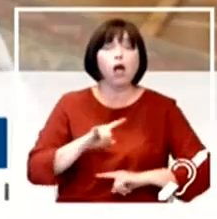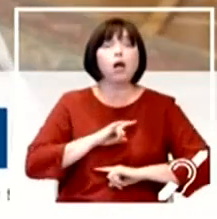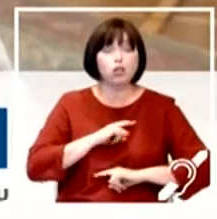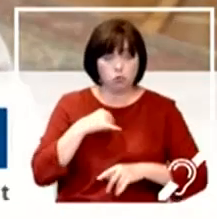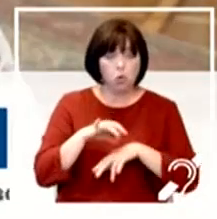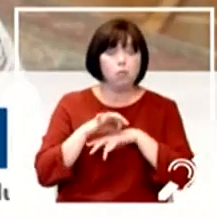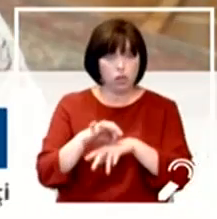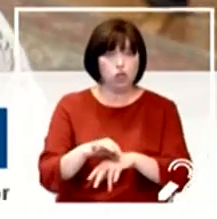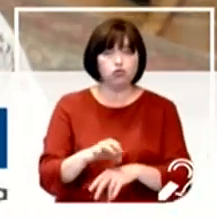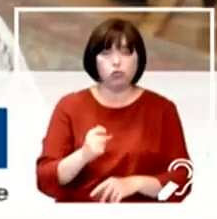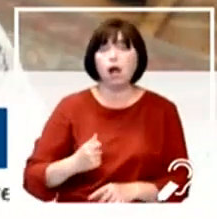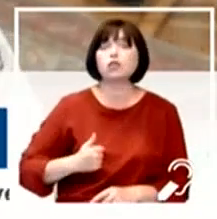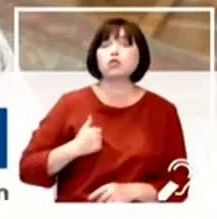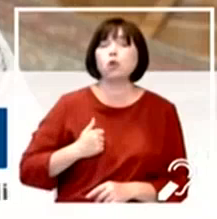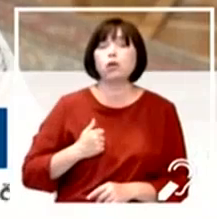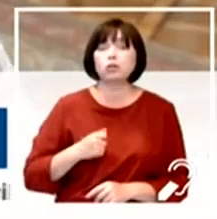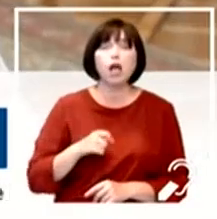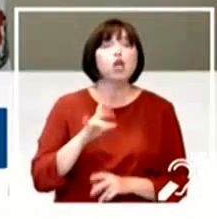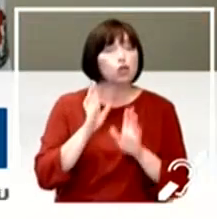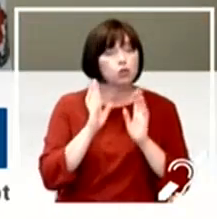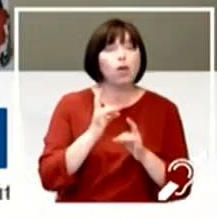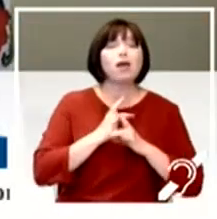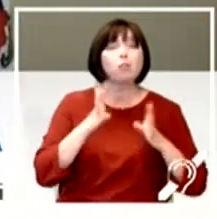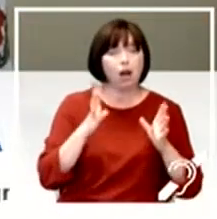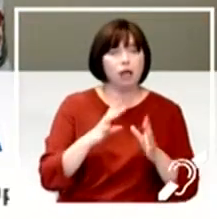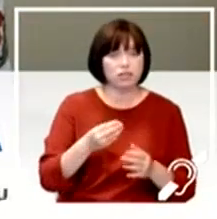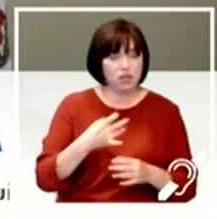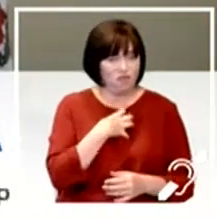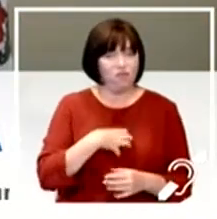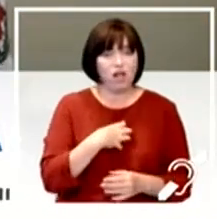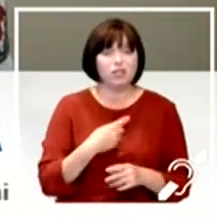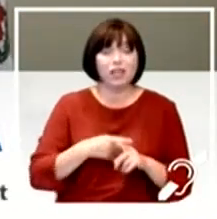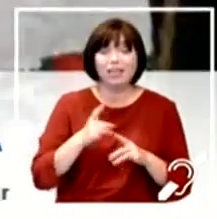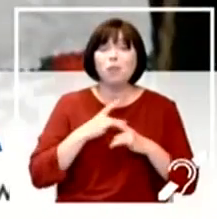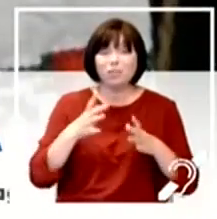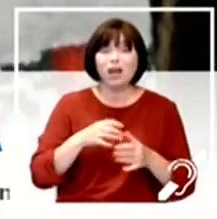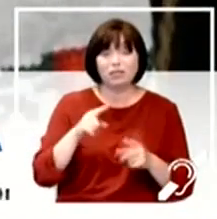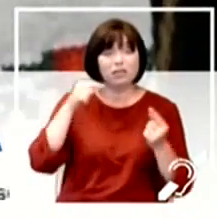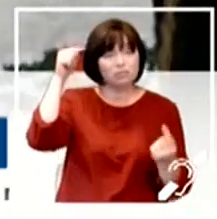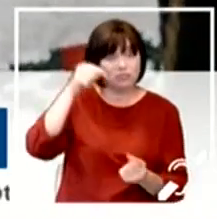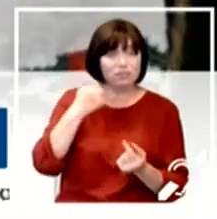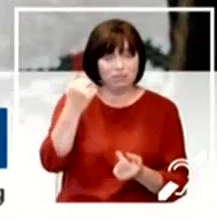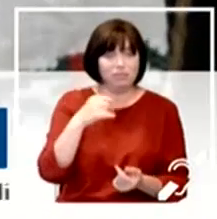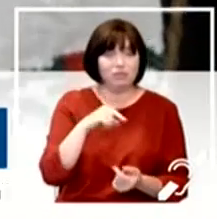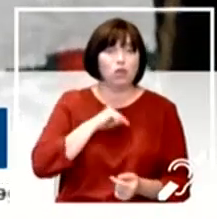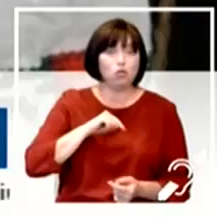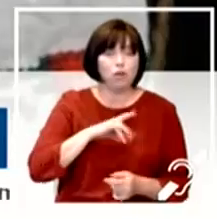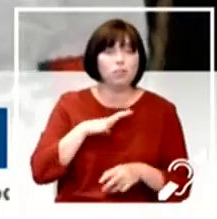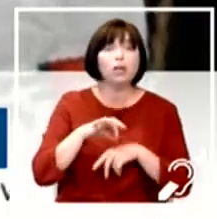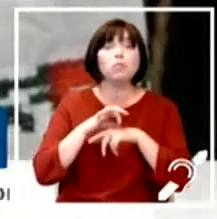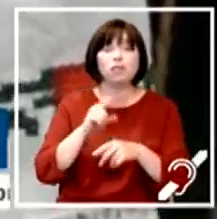mândrie și doar la sărbători deosebite. Festivitatea dedicată Zilei Universale a ei a fost organizată în